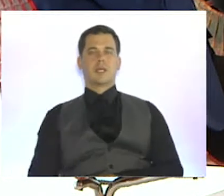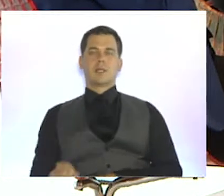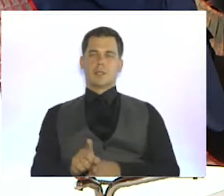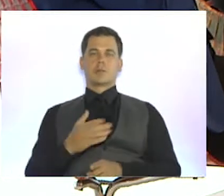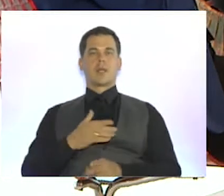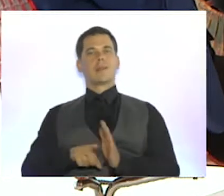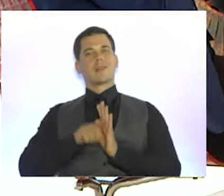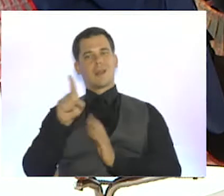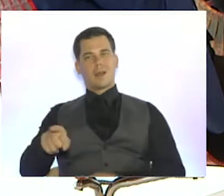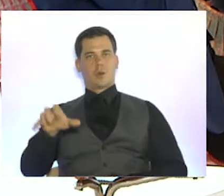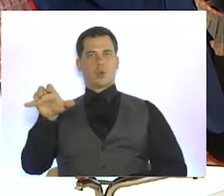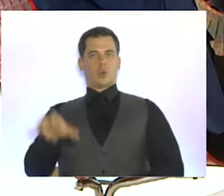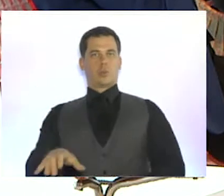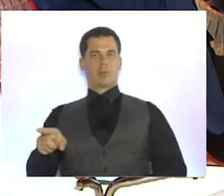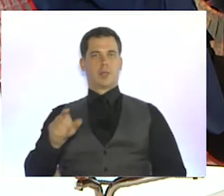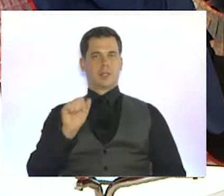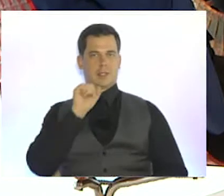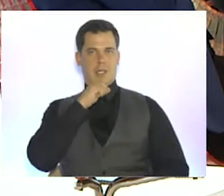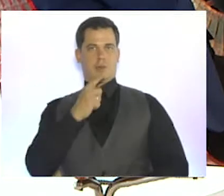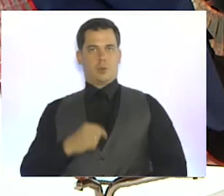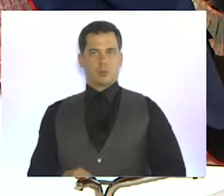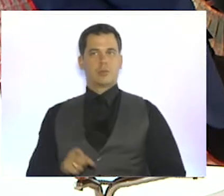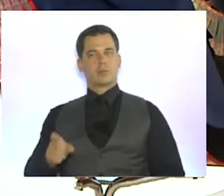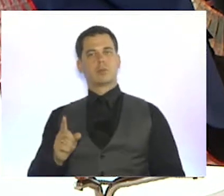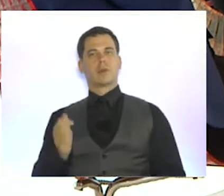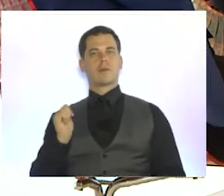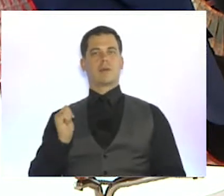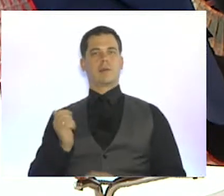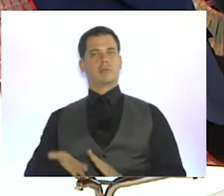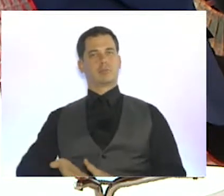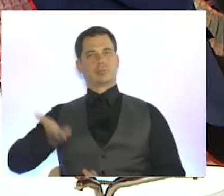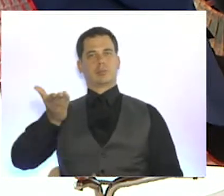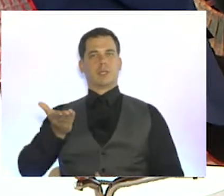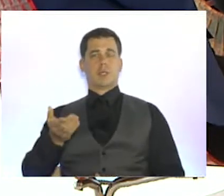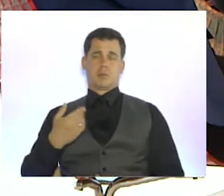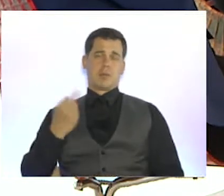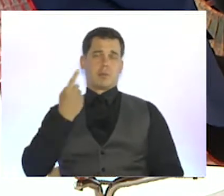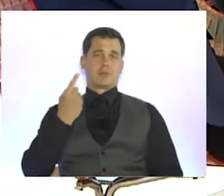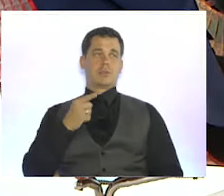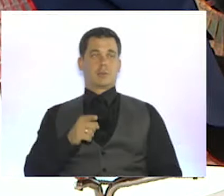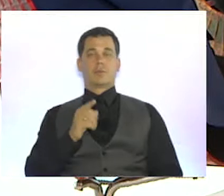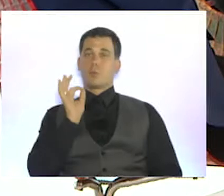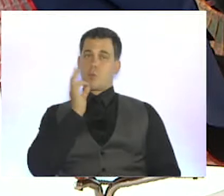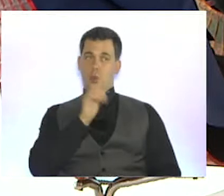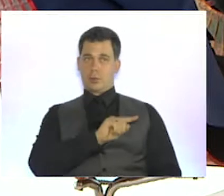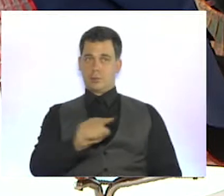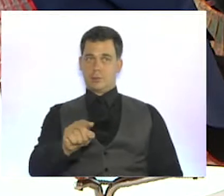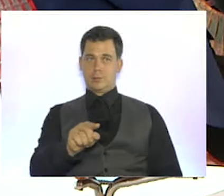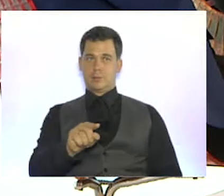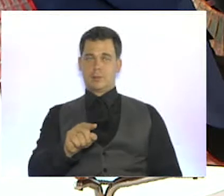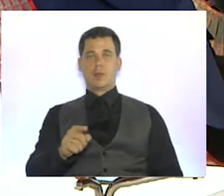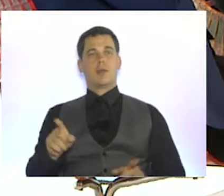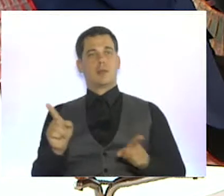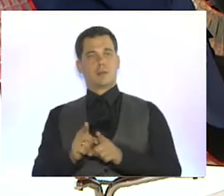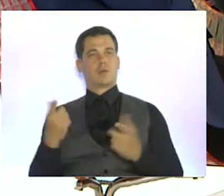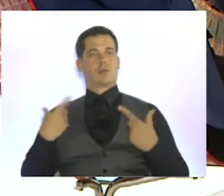grupy na uczenie właśnie tych kompetencji kluczowych. Także ja myślę, że zarówno tutaj te młode osoby, jak